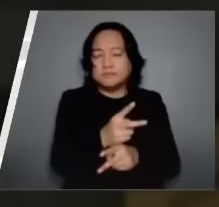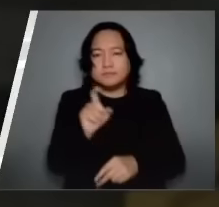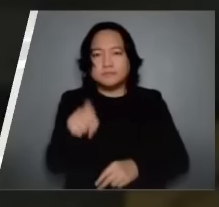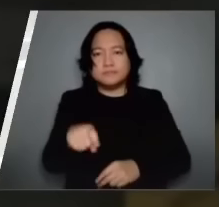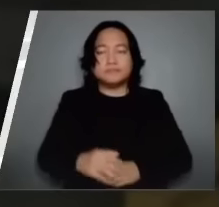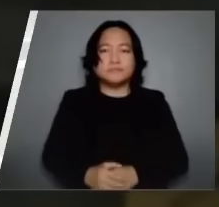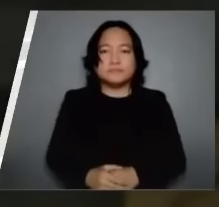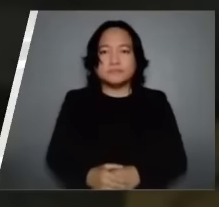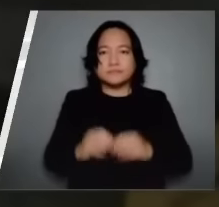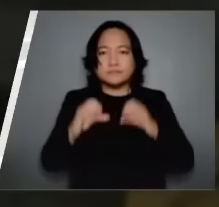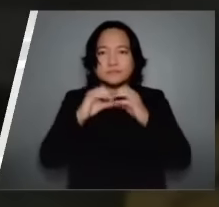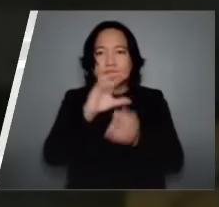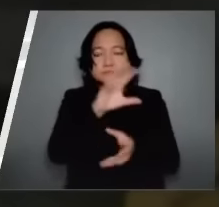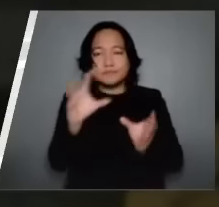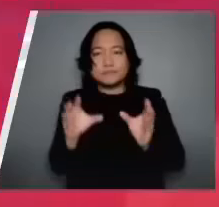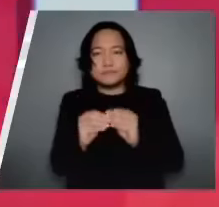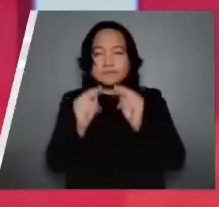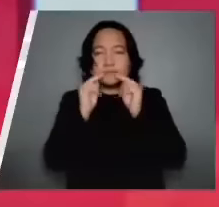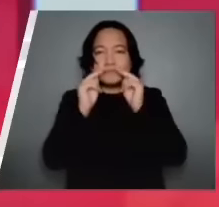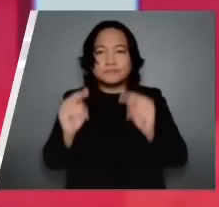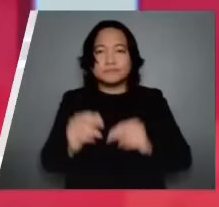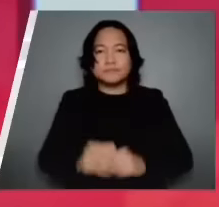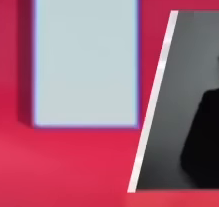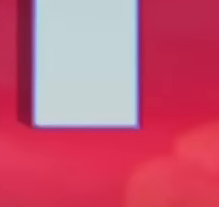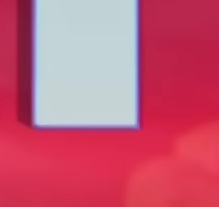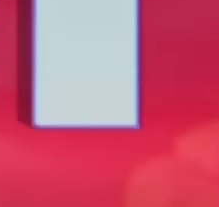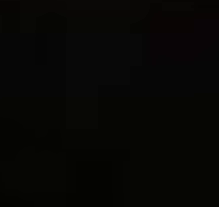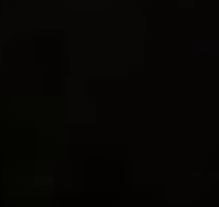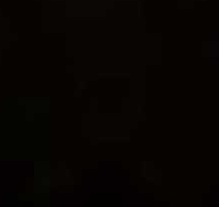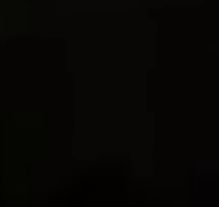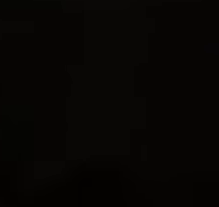Integrated News, Jamie Santos ang inyong saksi.